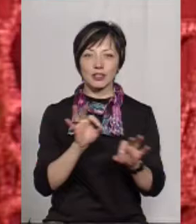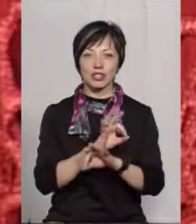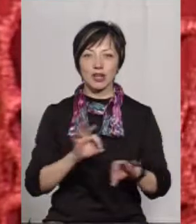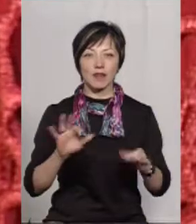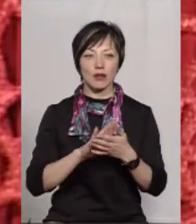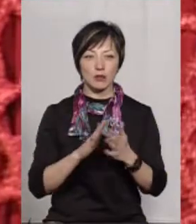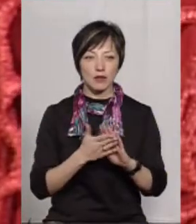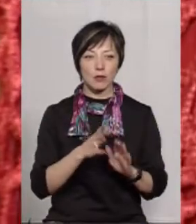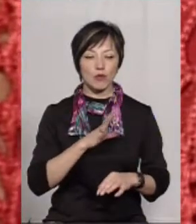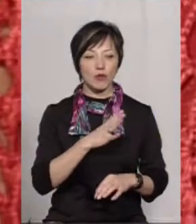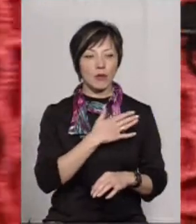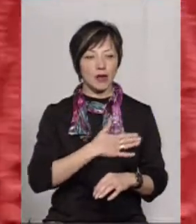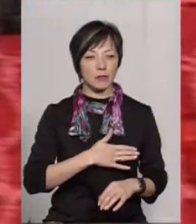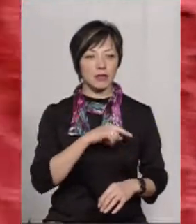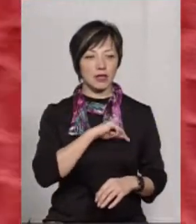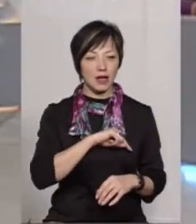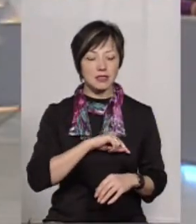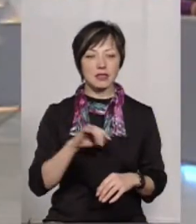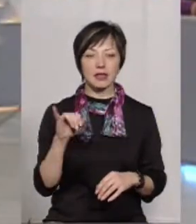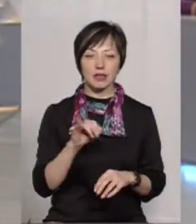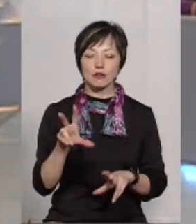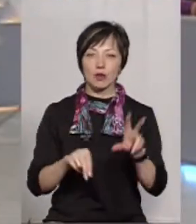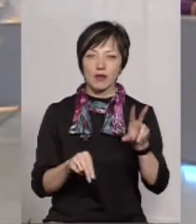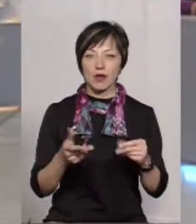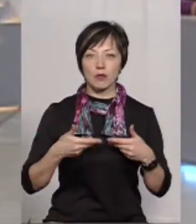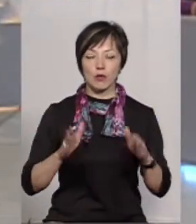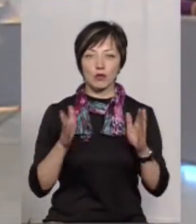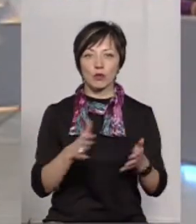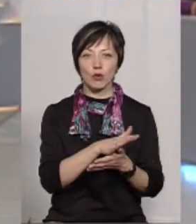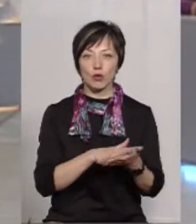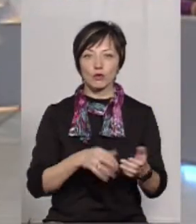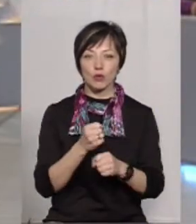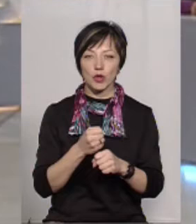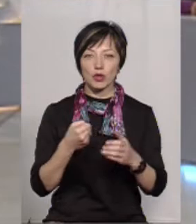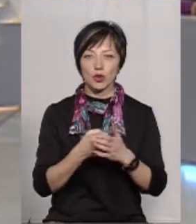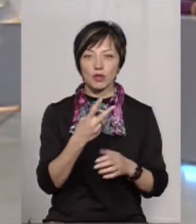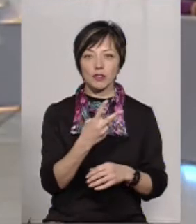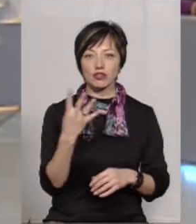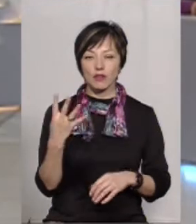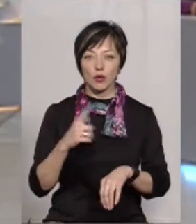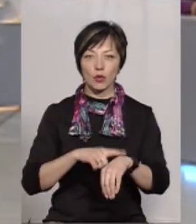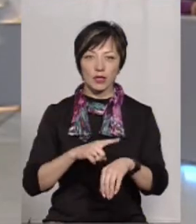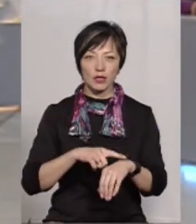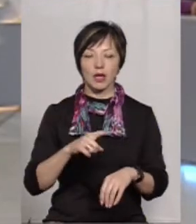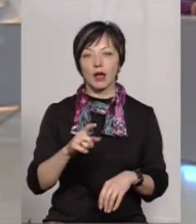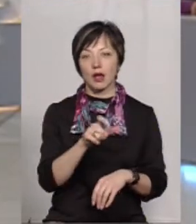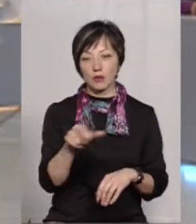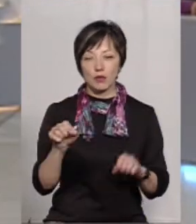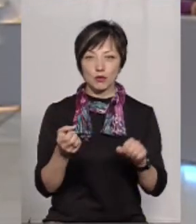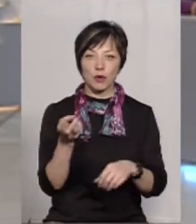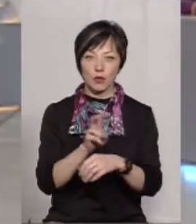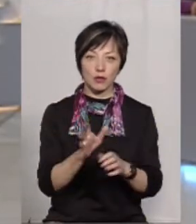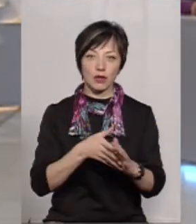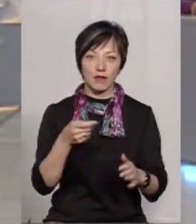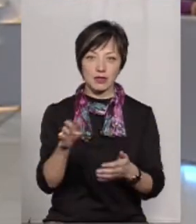чарівна атмосфера, був приємний настрій. І я сподіваюся, ми будемо продовжувати роботу до 24 години, тому молодята може ще приходити